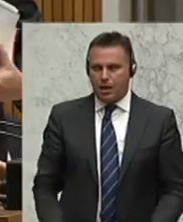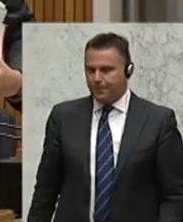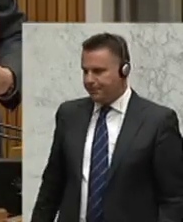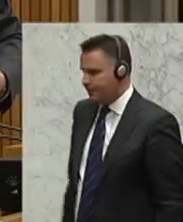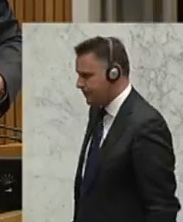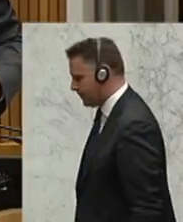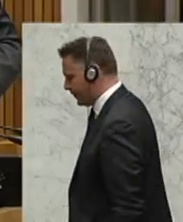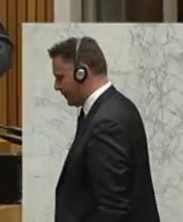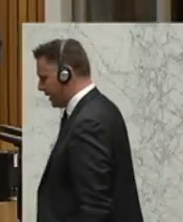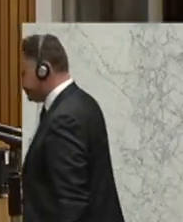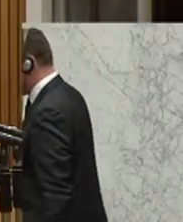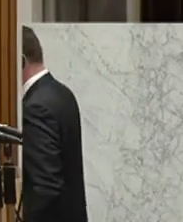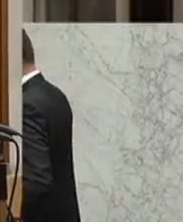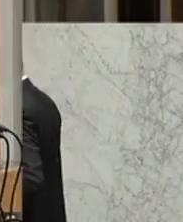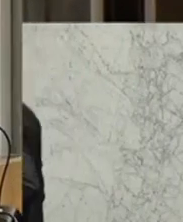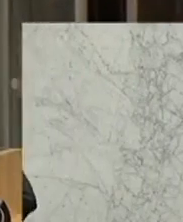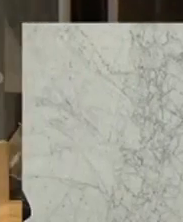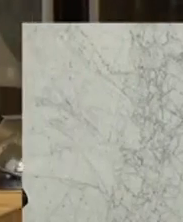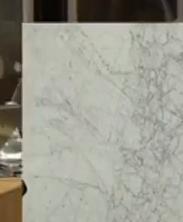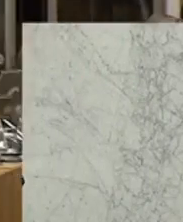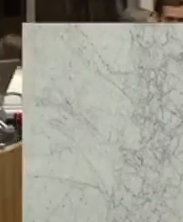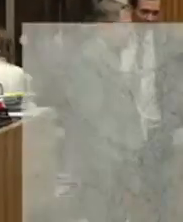Argumentierte Fraktionslose Gerhard Schmid.